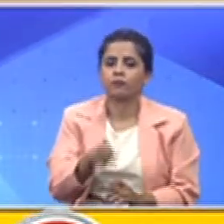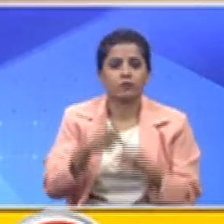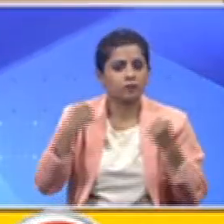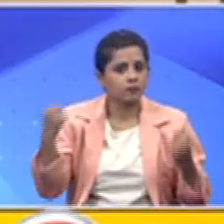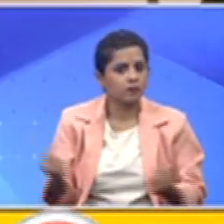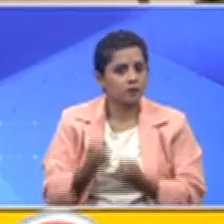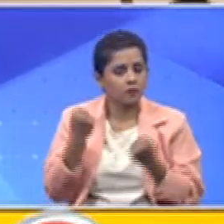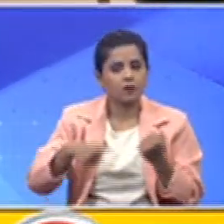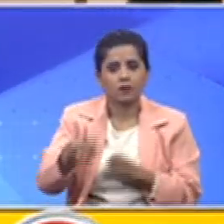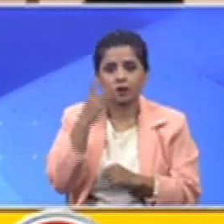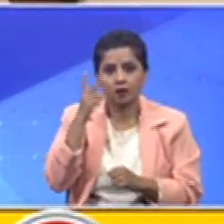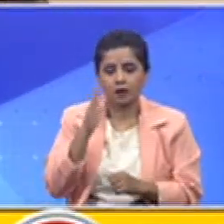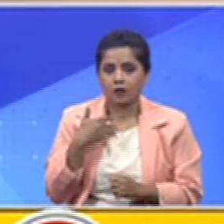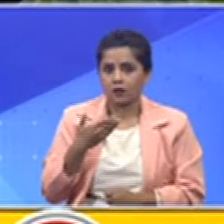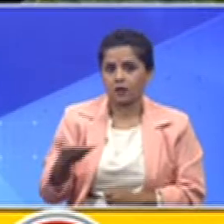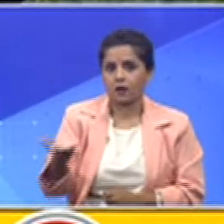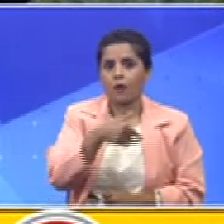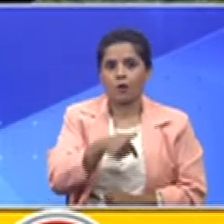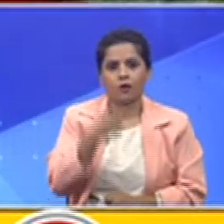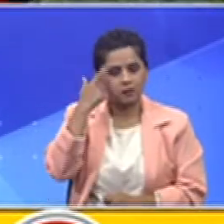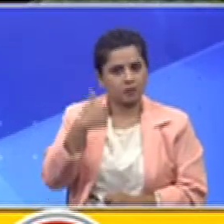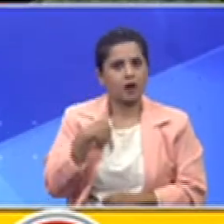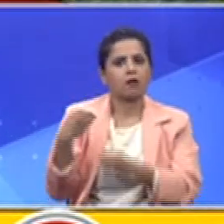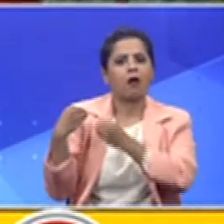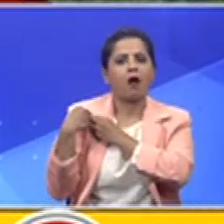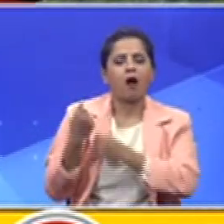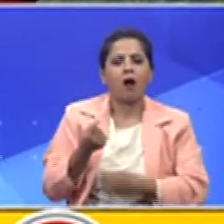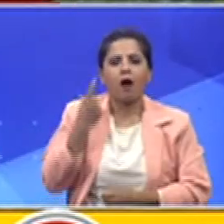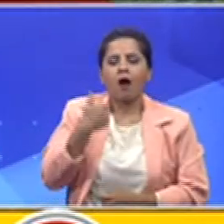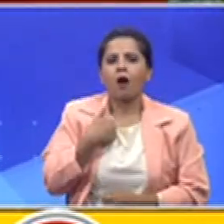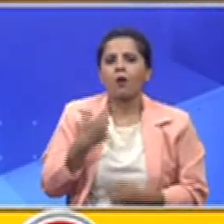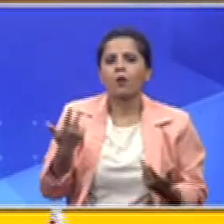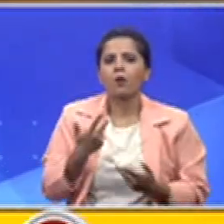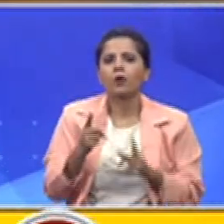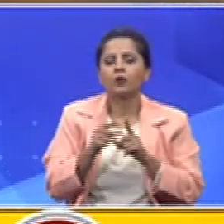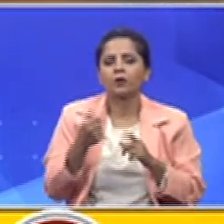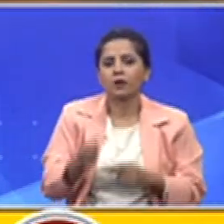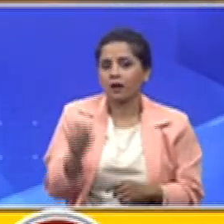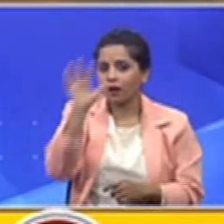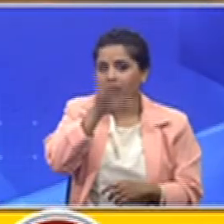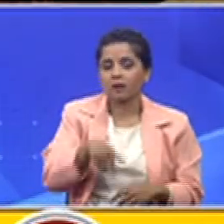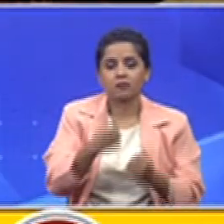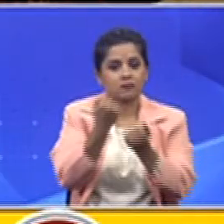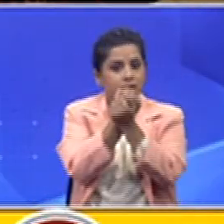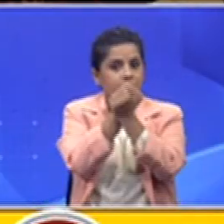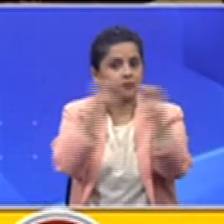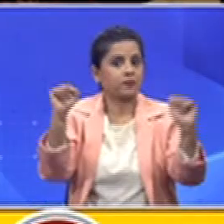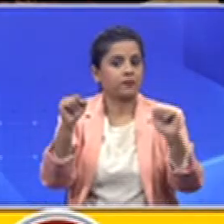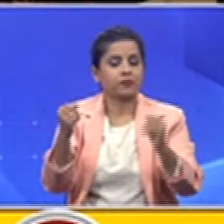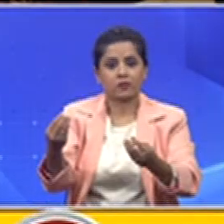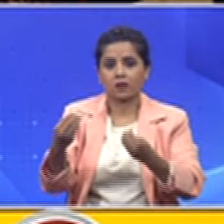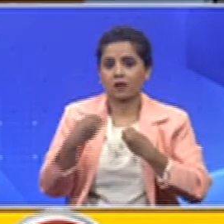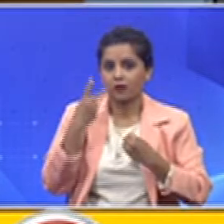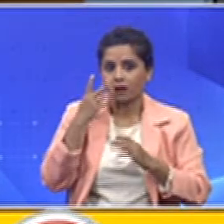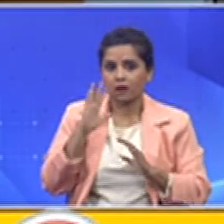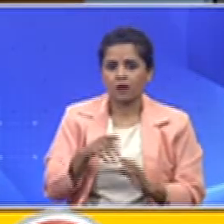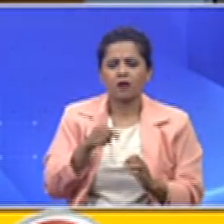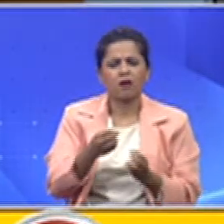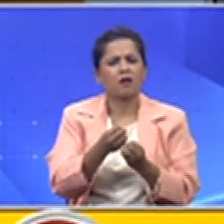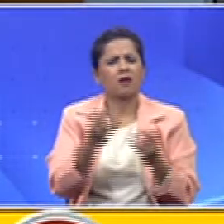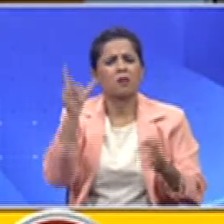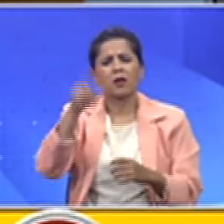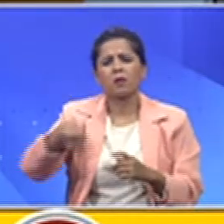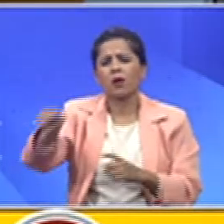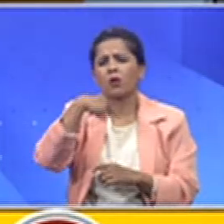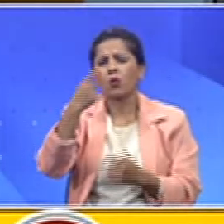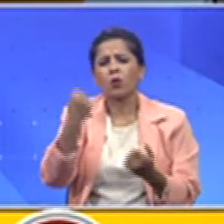से हमें अपने कर्तव्यों का बोध होगा, देश की आजादी के लिए दिए गए असंख्य बलिदानों का